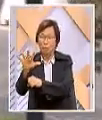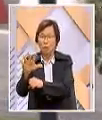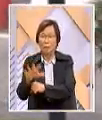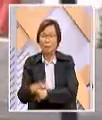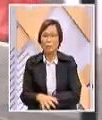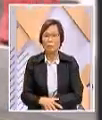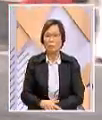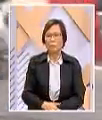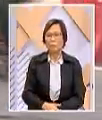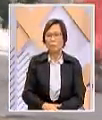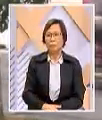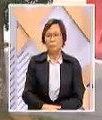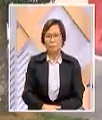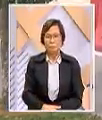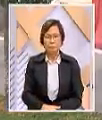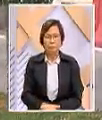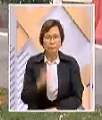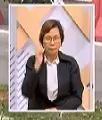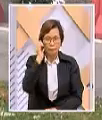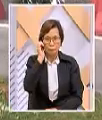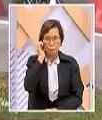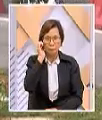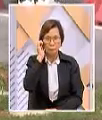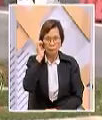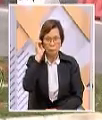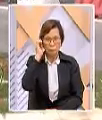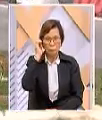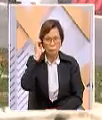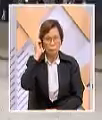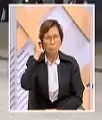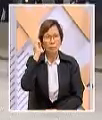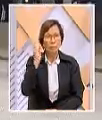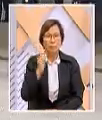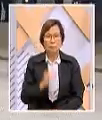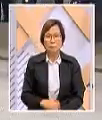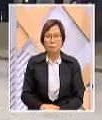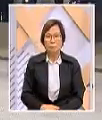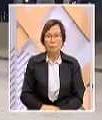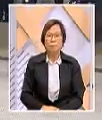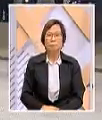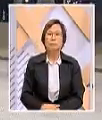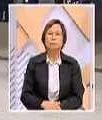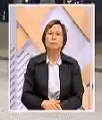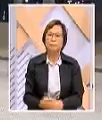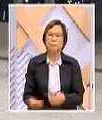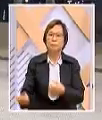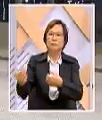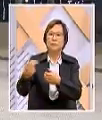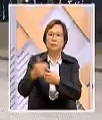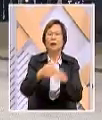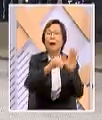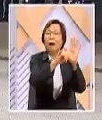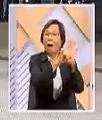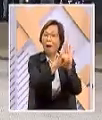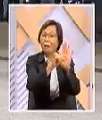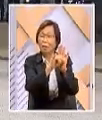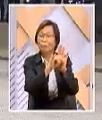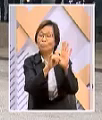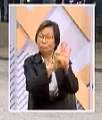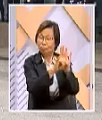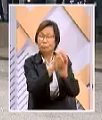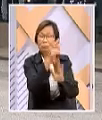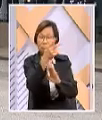DJ Sonic dan juga DJ Oli Petra menceriakan suasana dan disertai juga dengan ikon-ikon